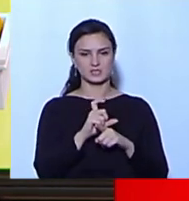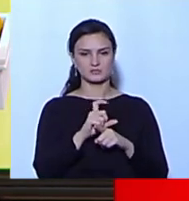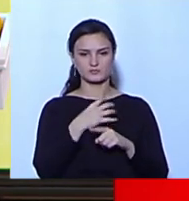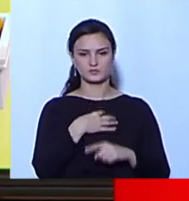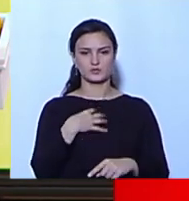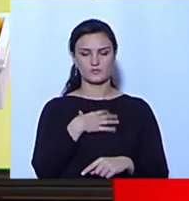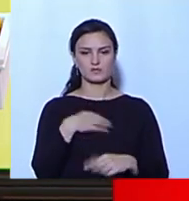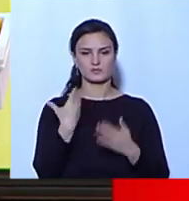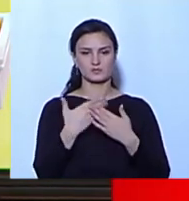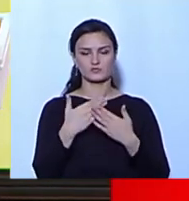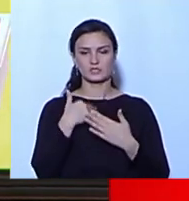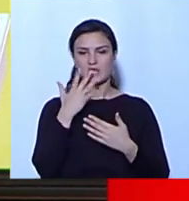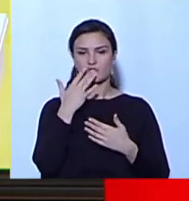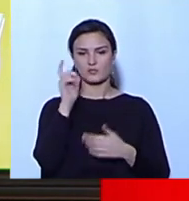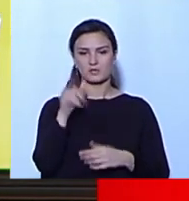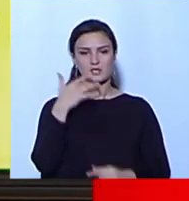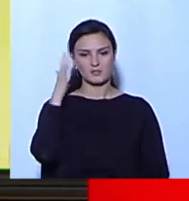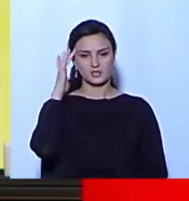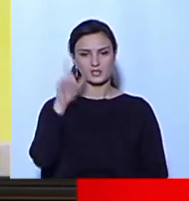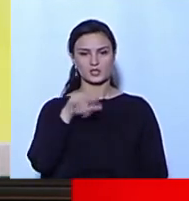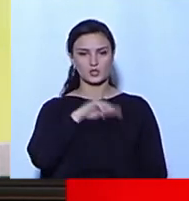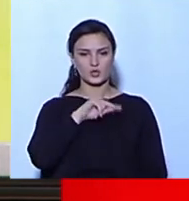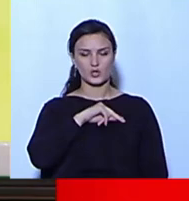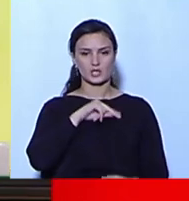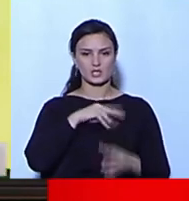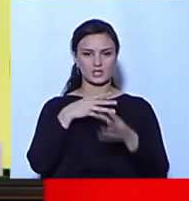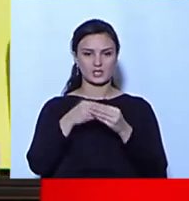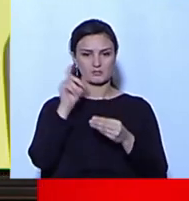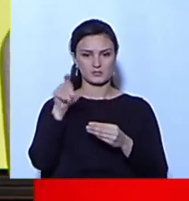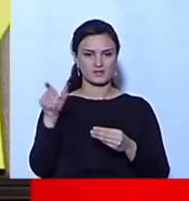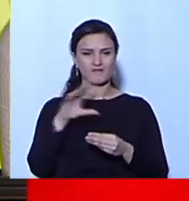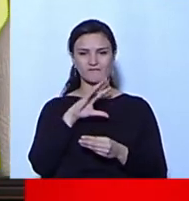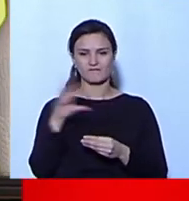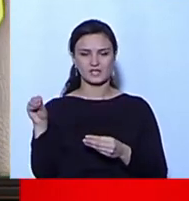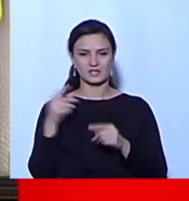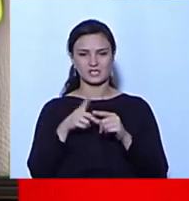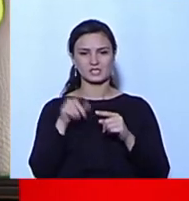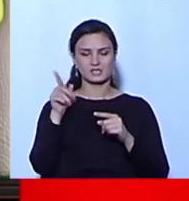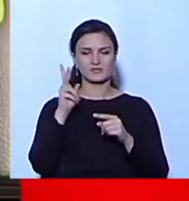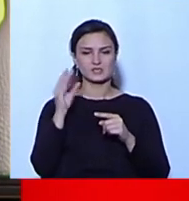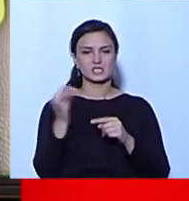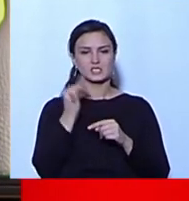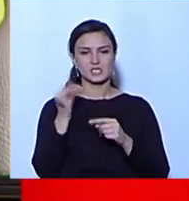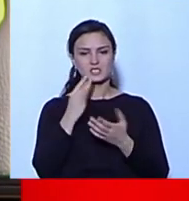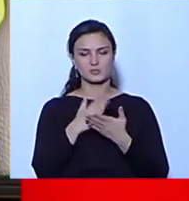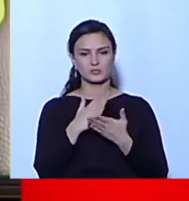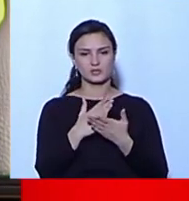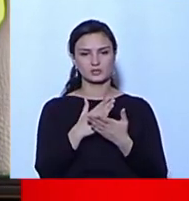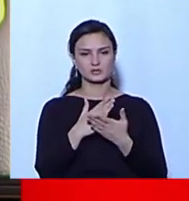საგულისხმო. ჩვენი ევროპელი და ამერიკელი კოლეგები მხედველობაში მაქვს ყველა ის კლინიცისტი, რომელიც